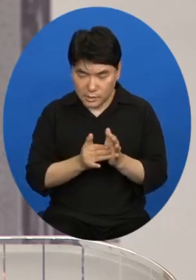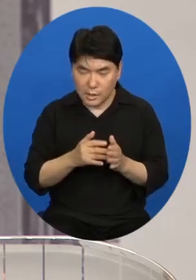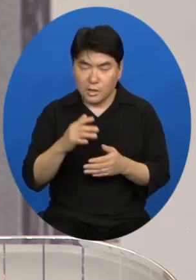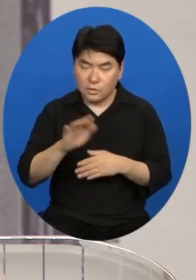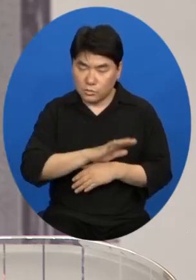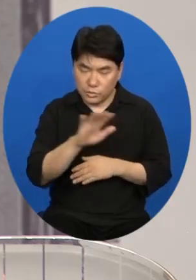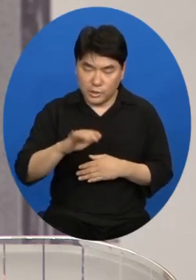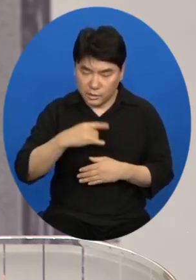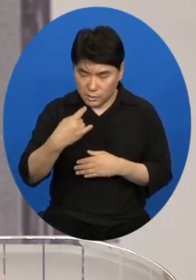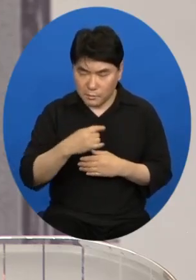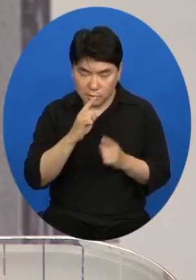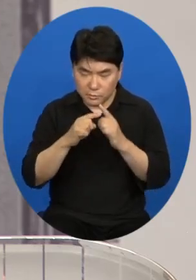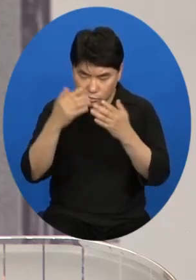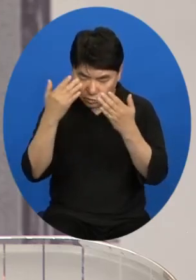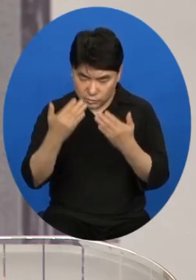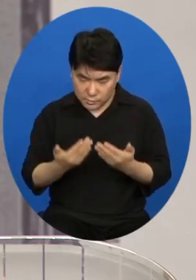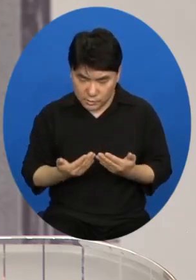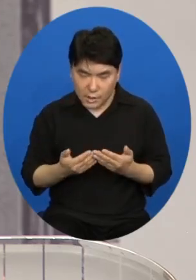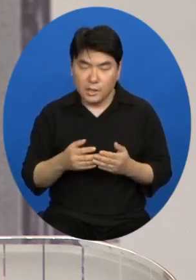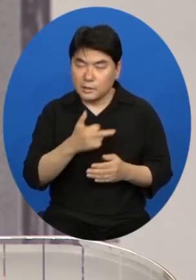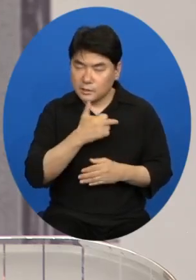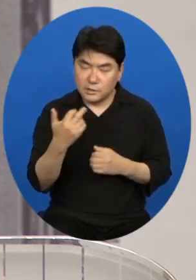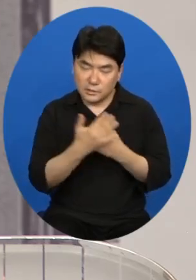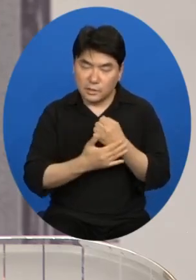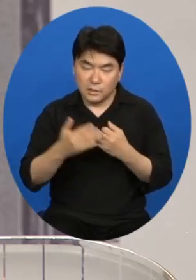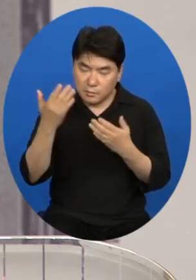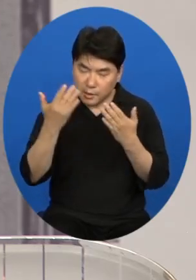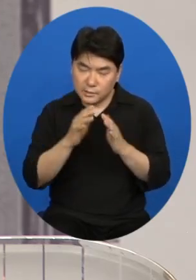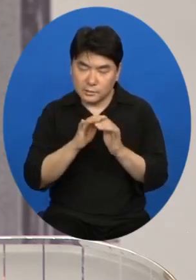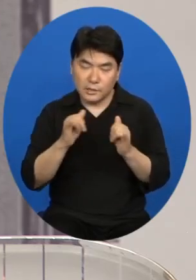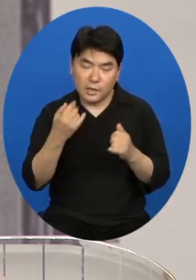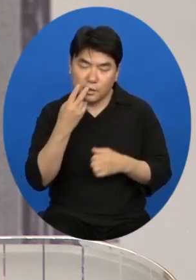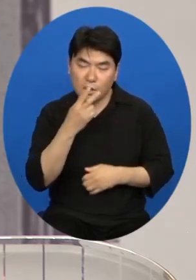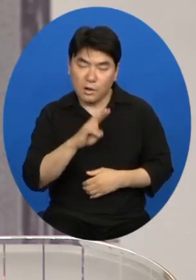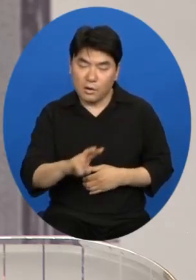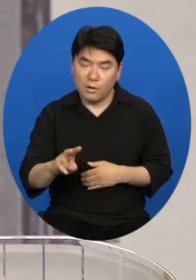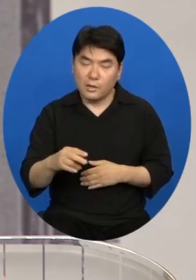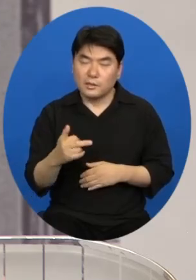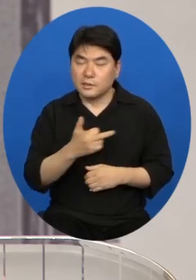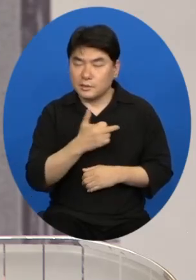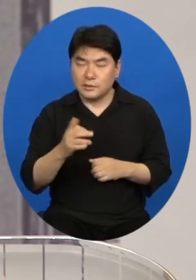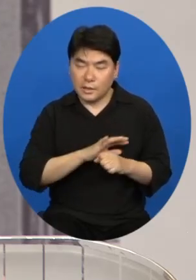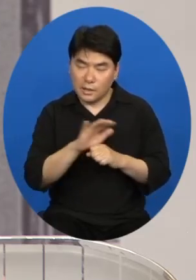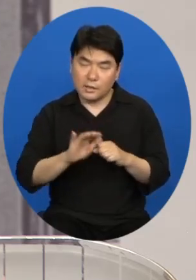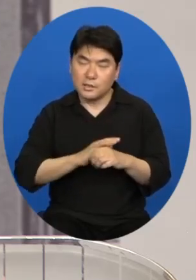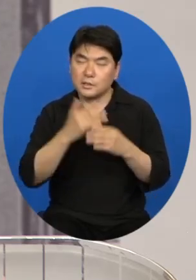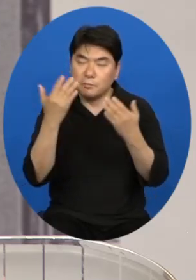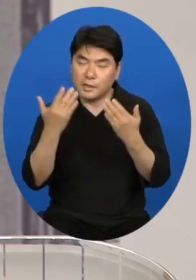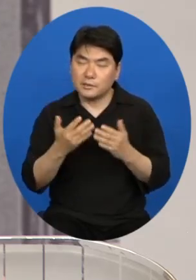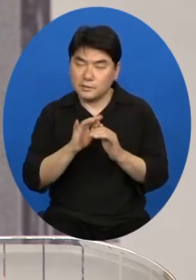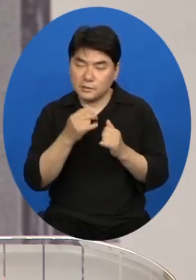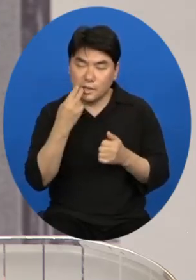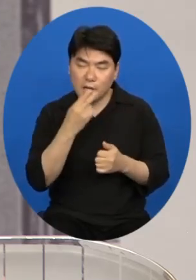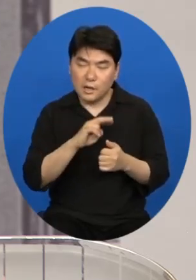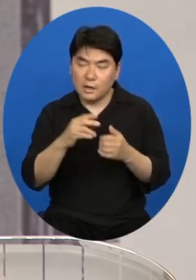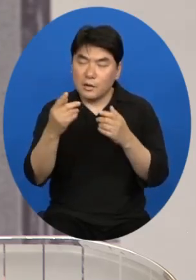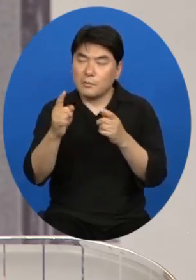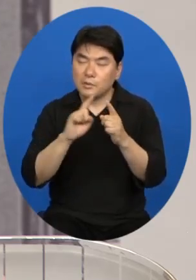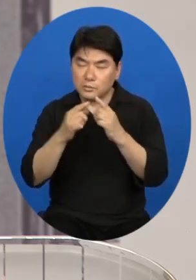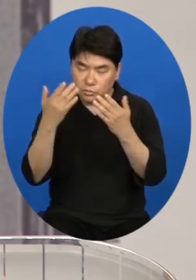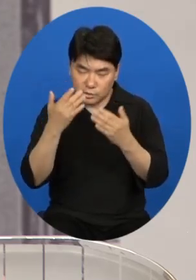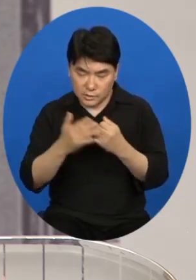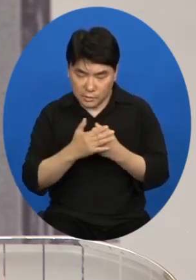우리에게도 말씀하십니다. 큰 은총을 받은 자여, 크게 사랑을 받는 자여 라고 말씀하시니